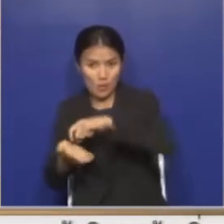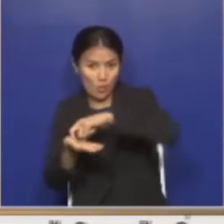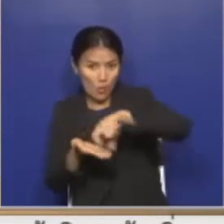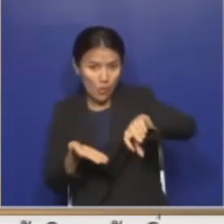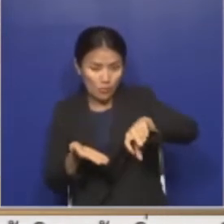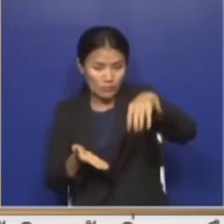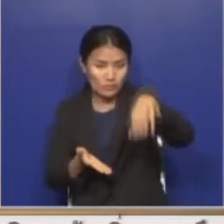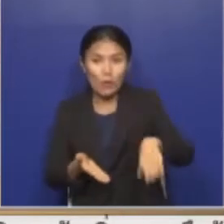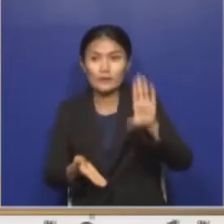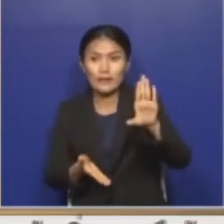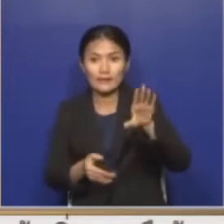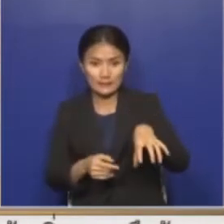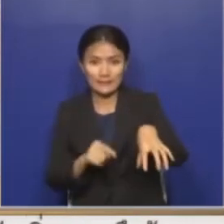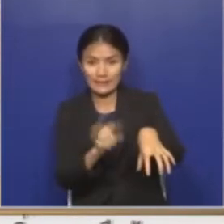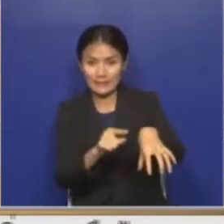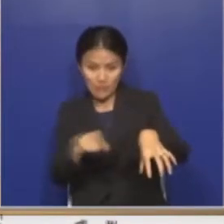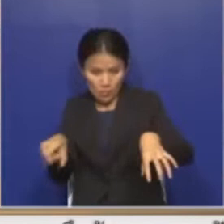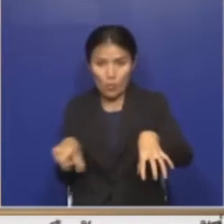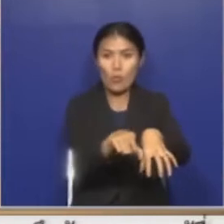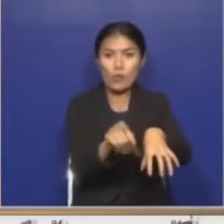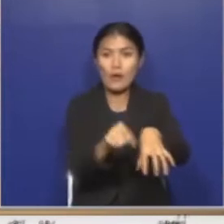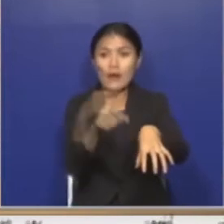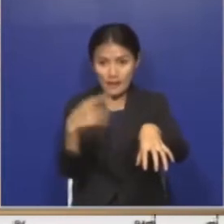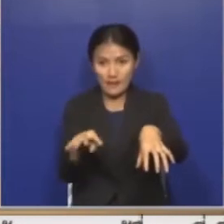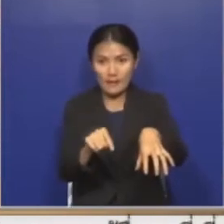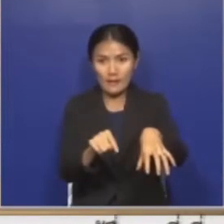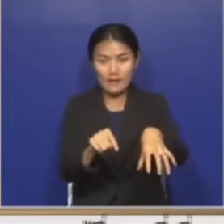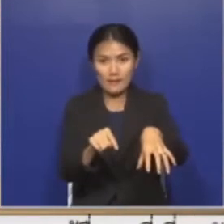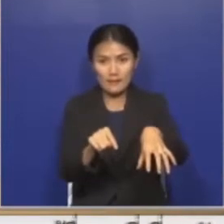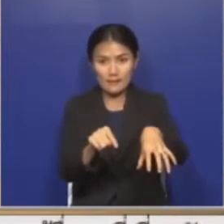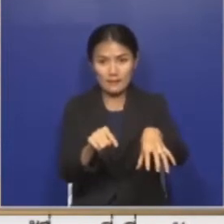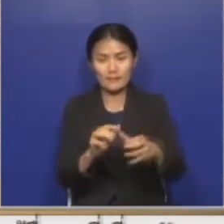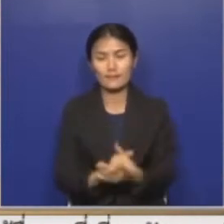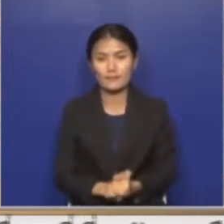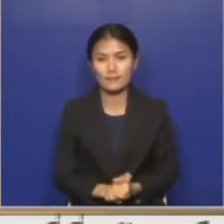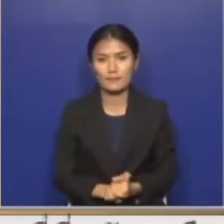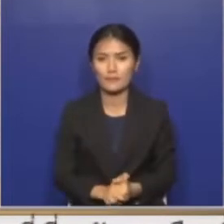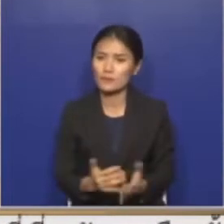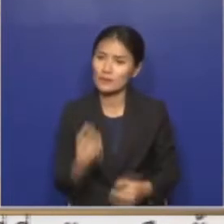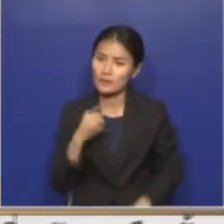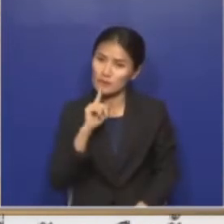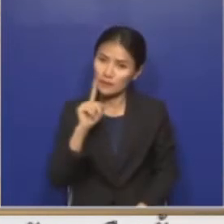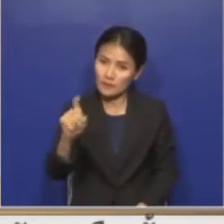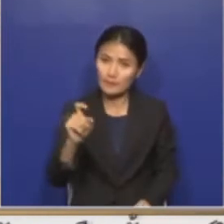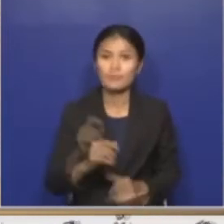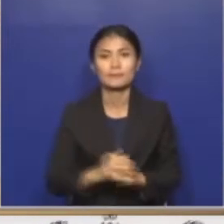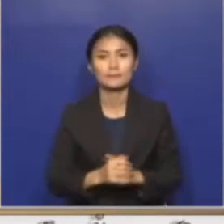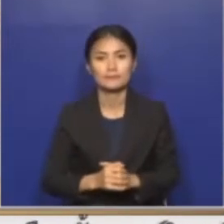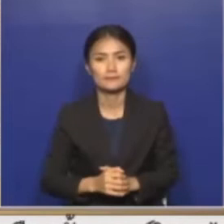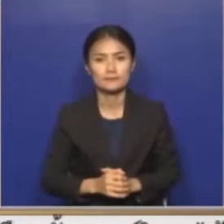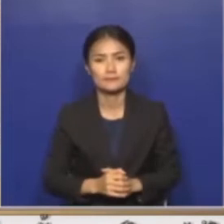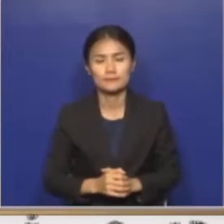คู่สัญญากับอ.กศเรียบร้อยแล้วนะครับแค่นี้เนี่ยผมก็จะเรียนถามครับว่าเรื่องเนี้ย